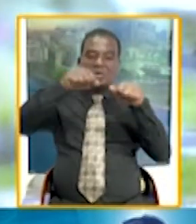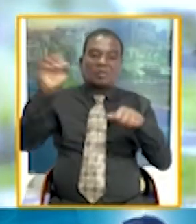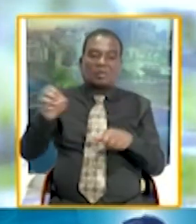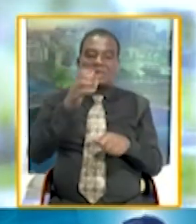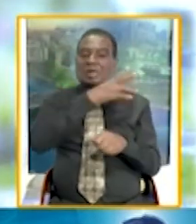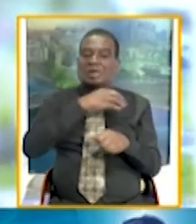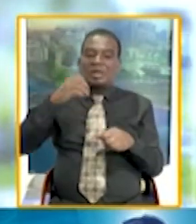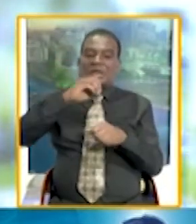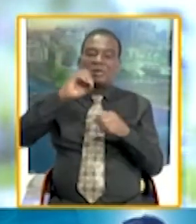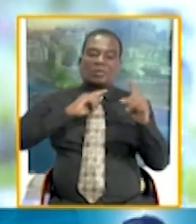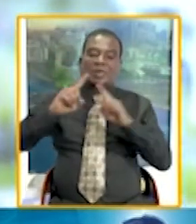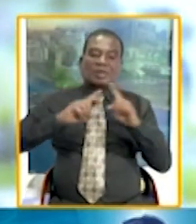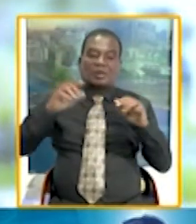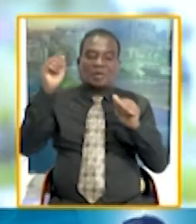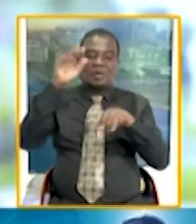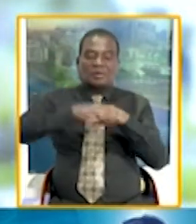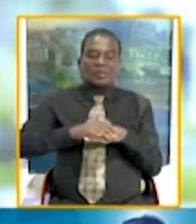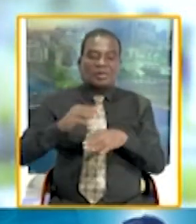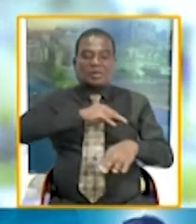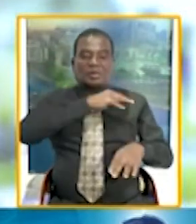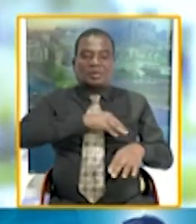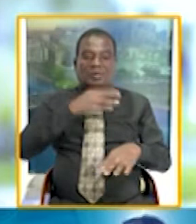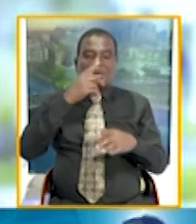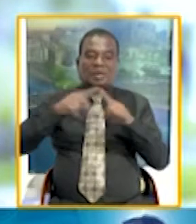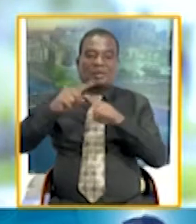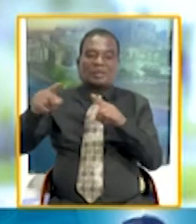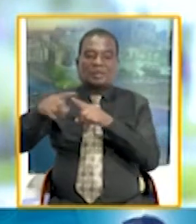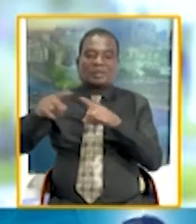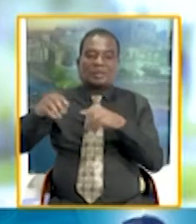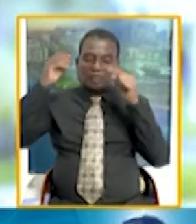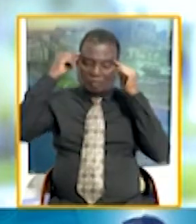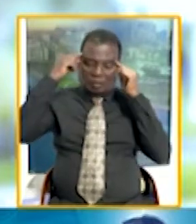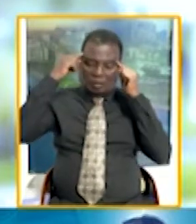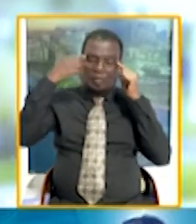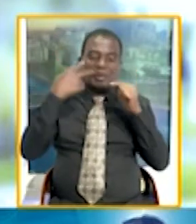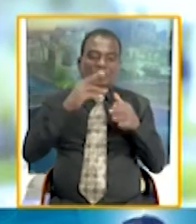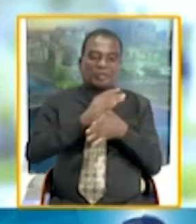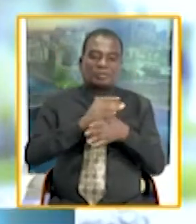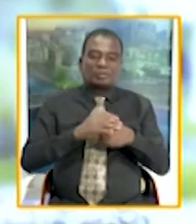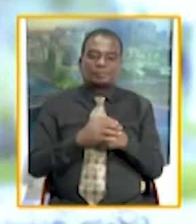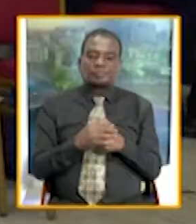Des observateurs qui ont échangé sur les missions et les différentes préoccupations. Sidonie Davila.